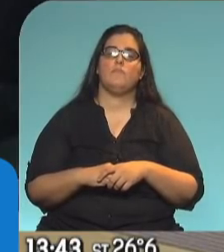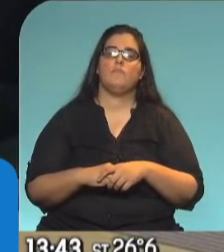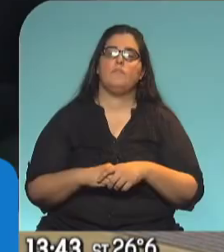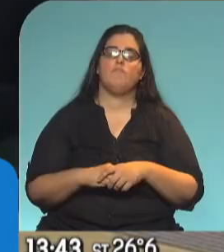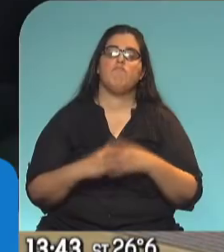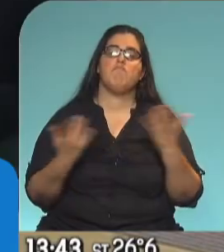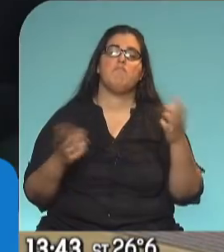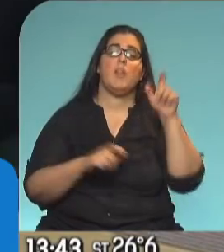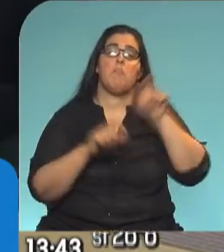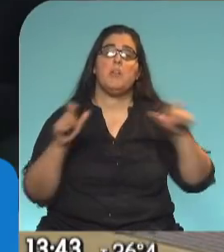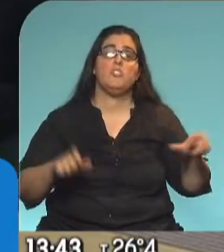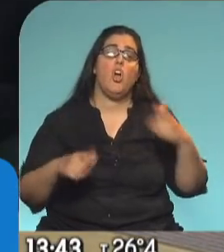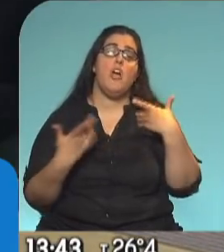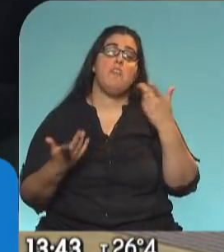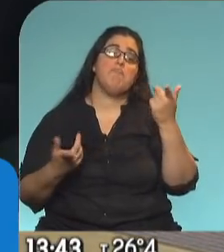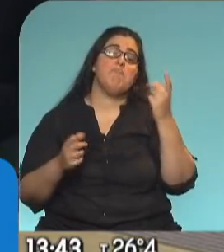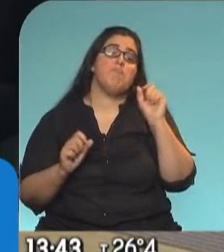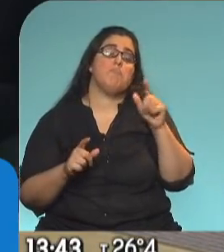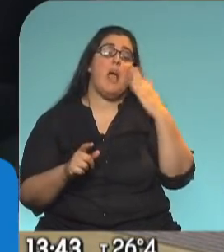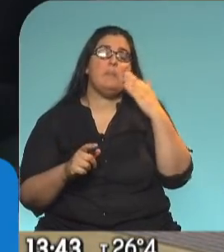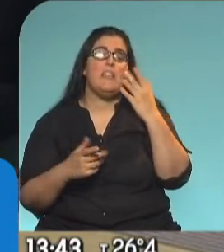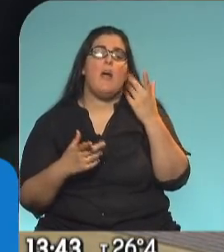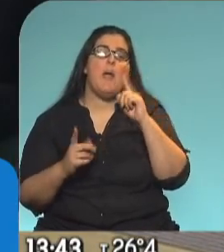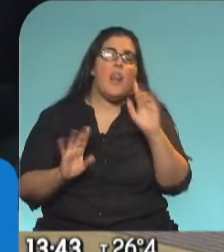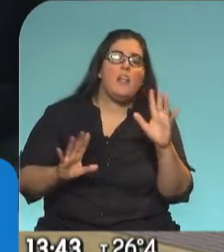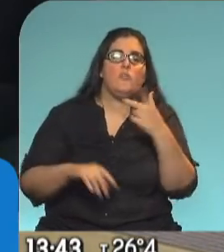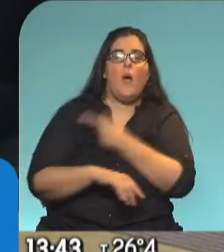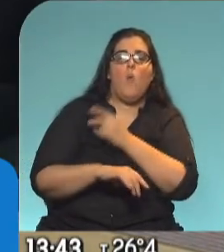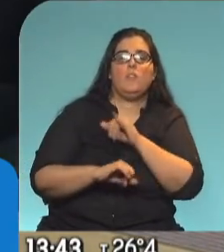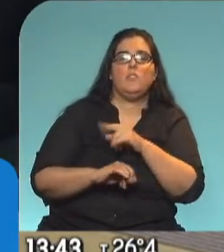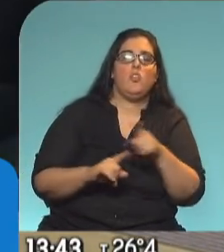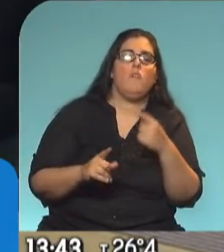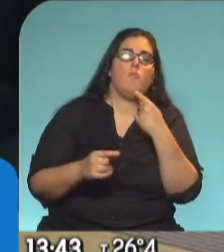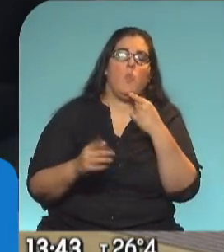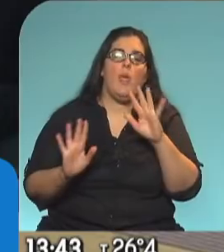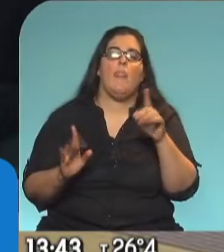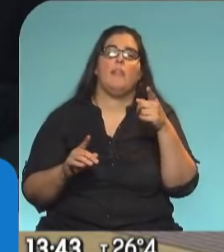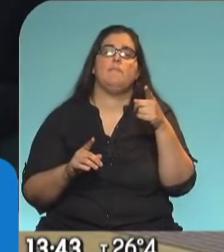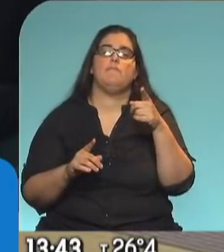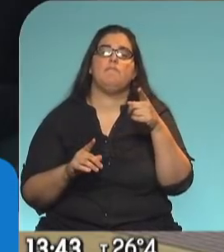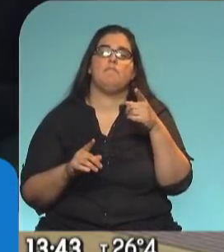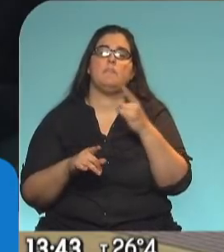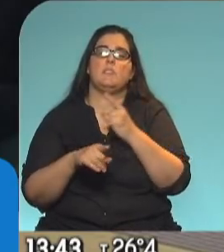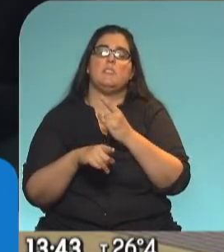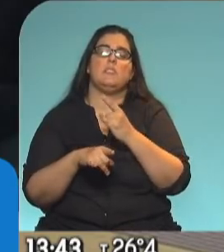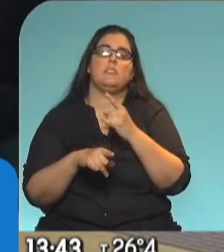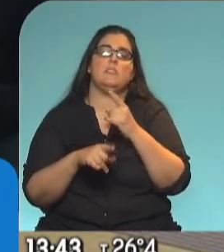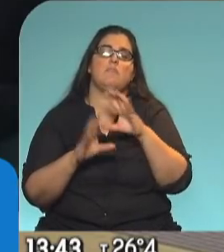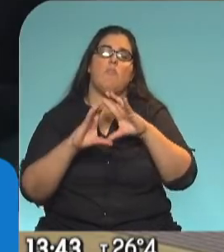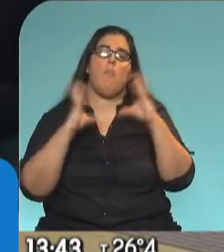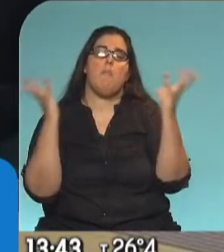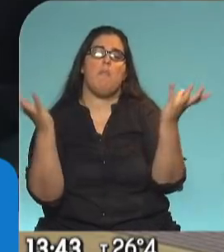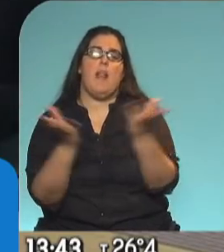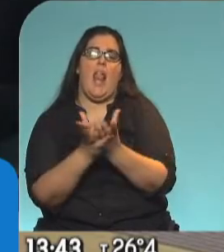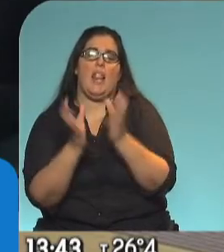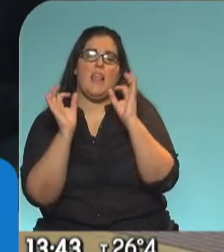на оправданный, в общем-то, риск вызывает и не вызывает сомнения, потому что они всегда впереди планеты всей.